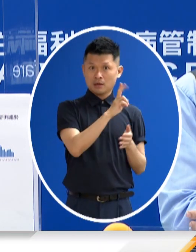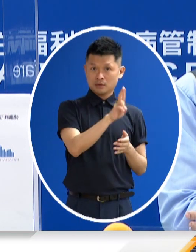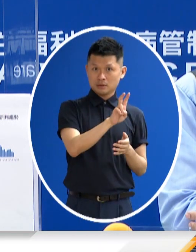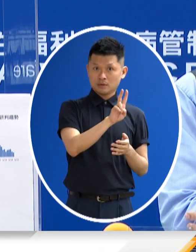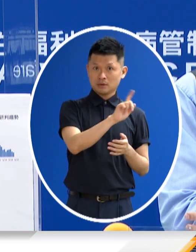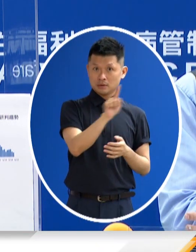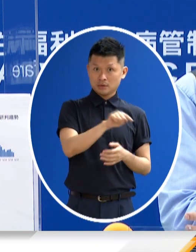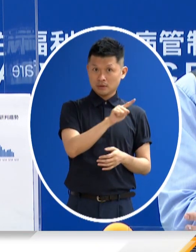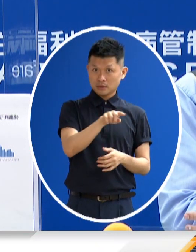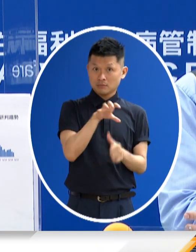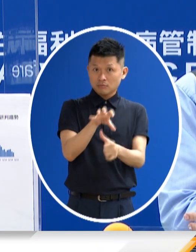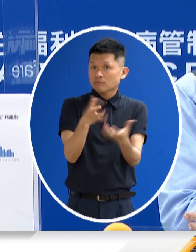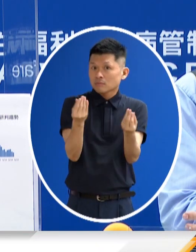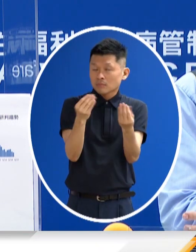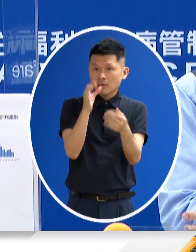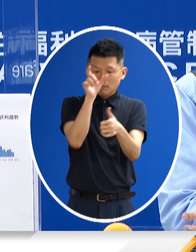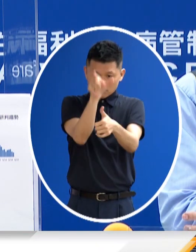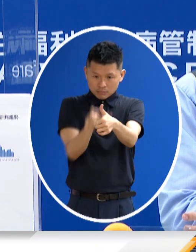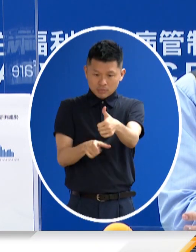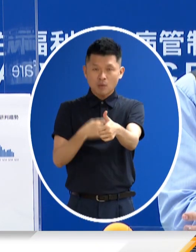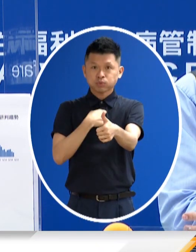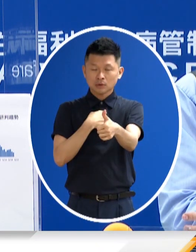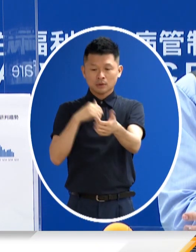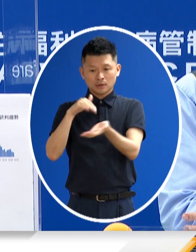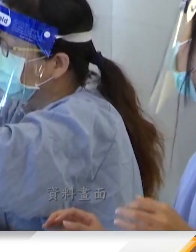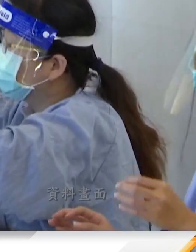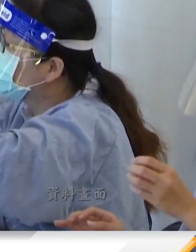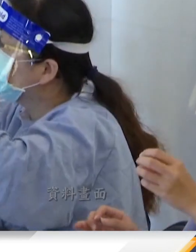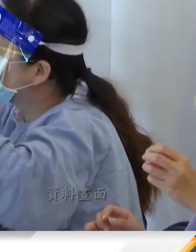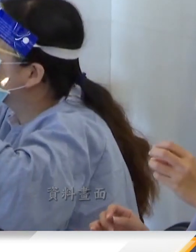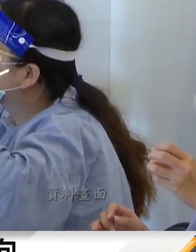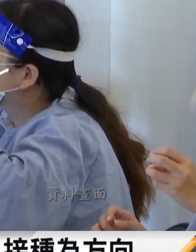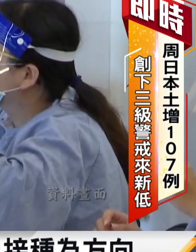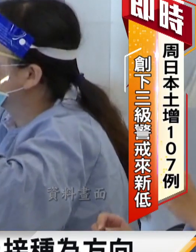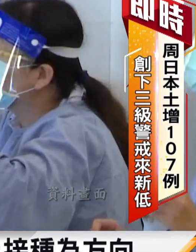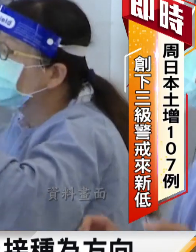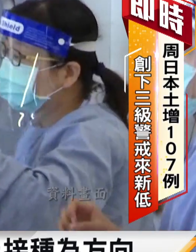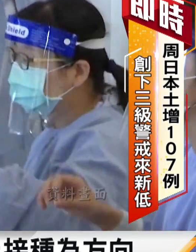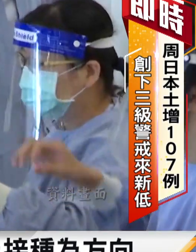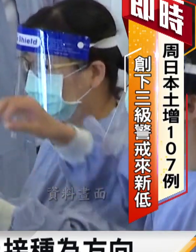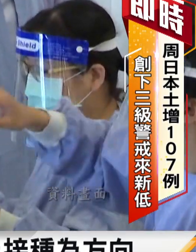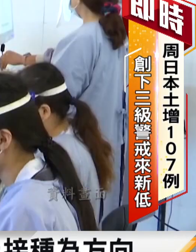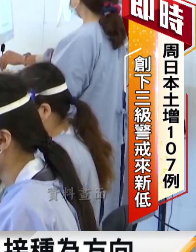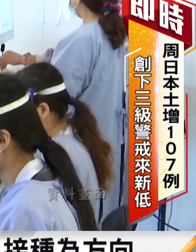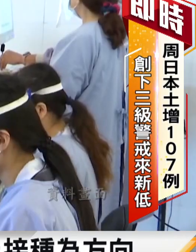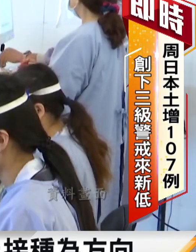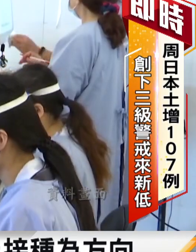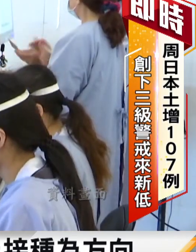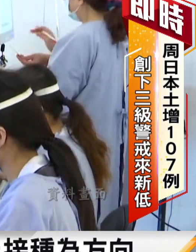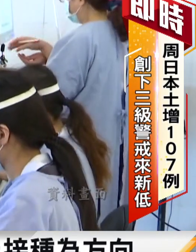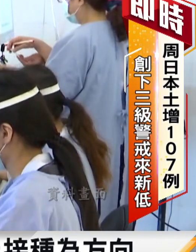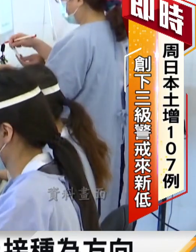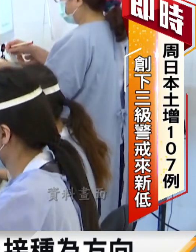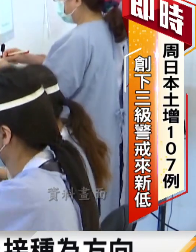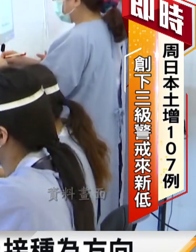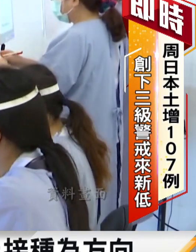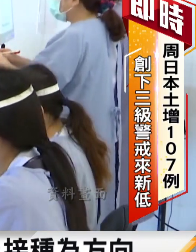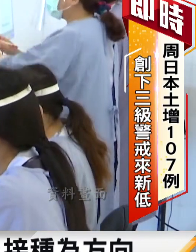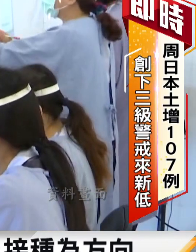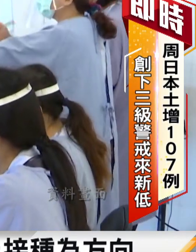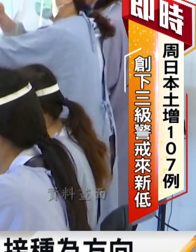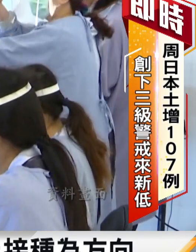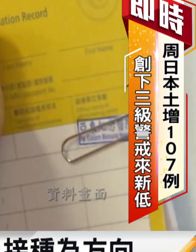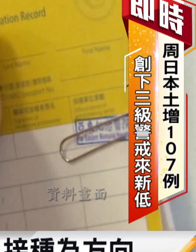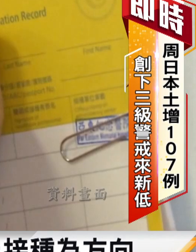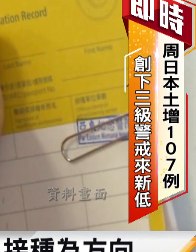据他的一个需要，然后跟医师讨论。 接种新顺序朝两方向进行，一是针对第7类对象扩